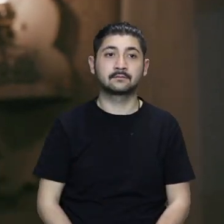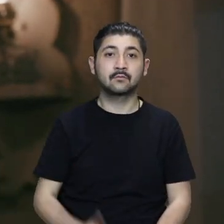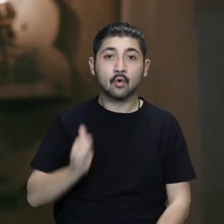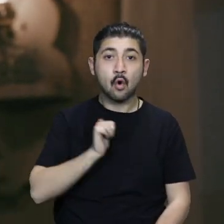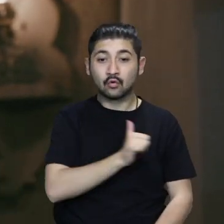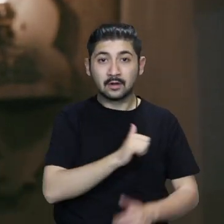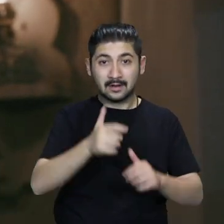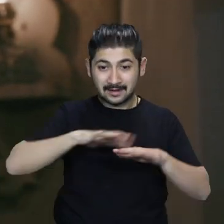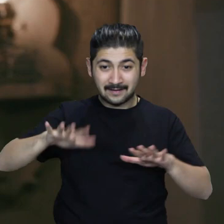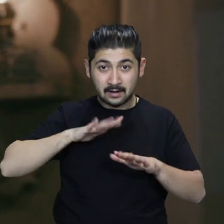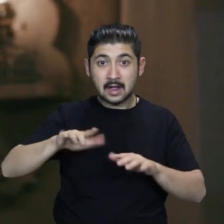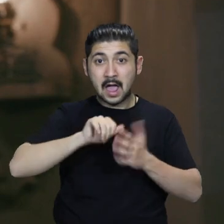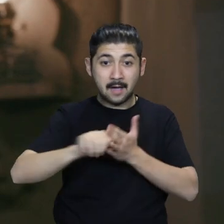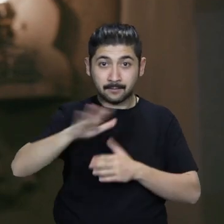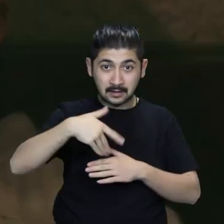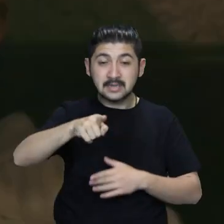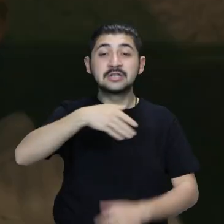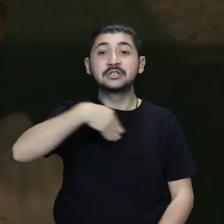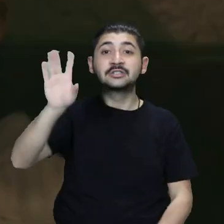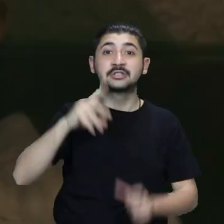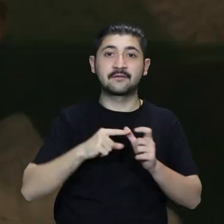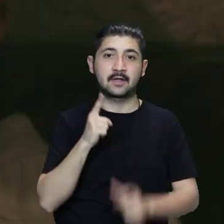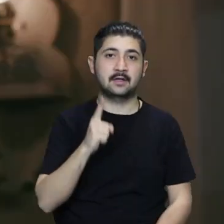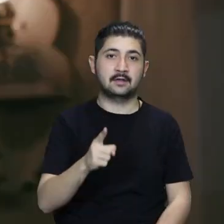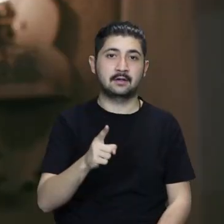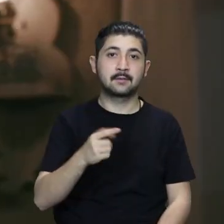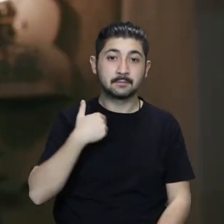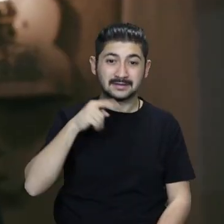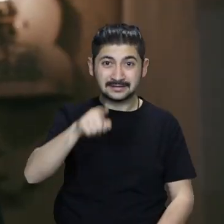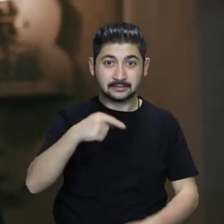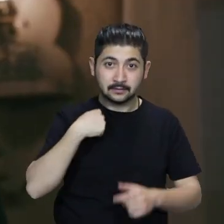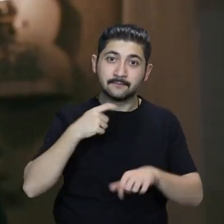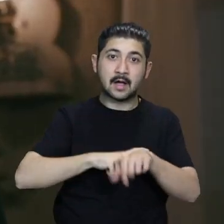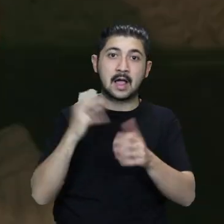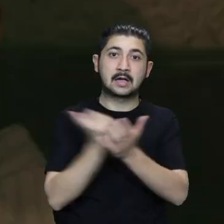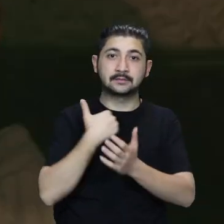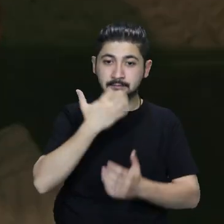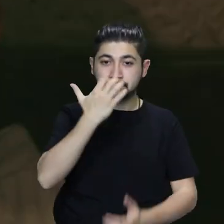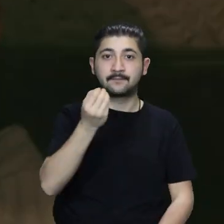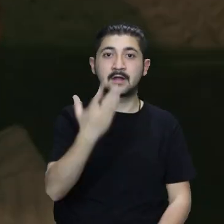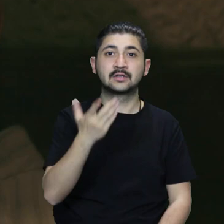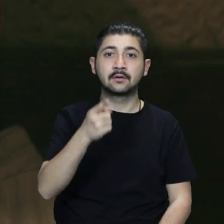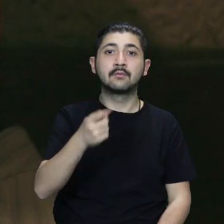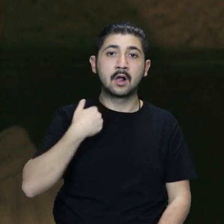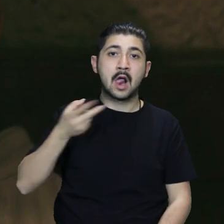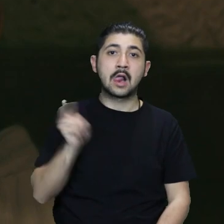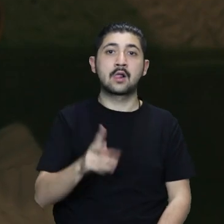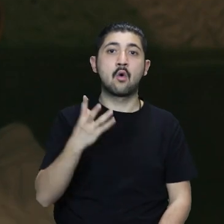Ordunun geri kalanını da al, git Şefik. Biz size vakit kazandıracağız. Bu intihar